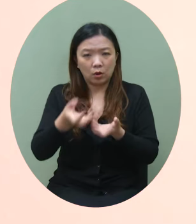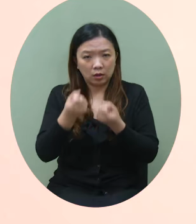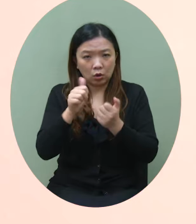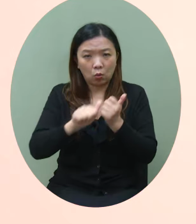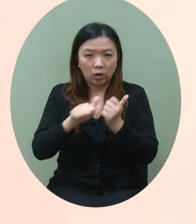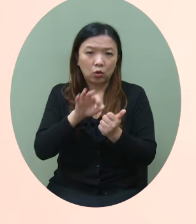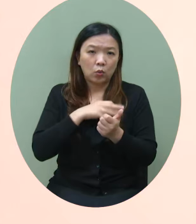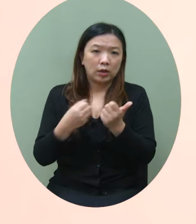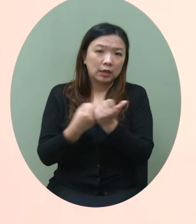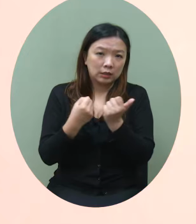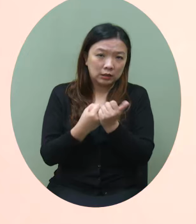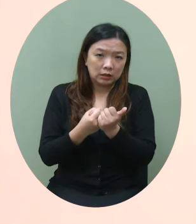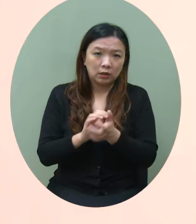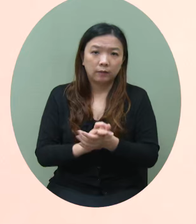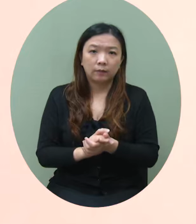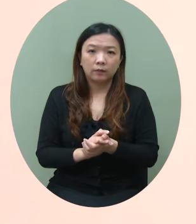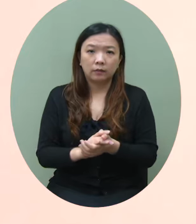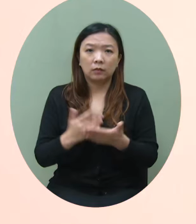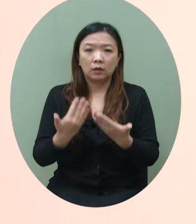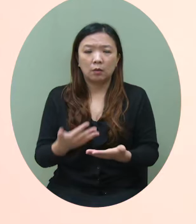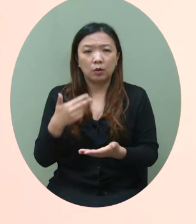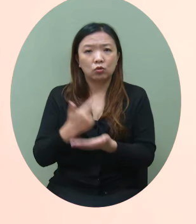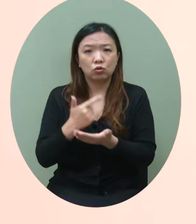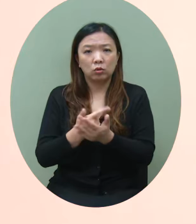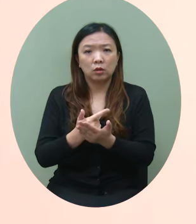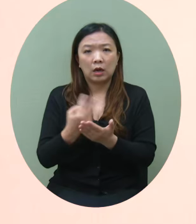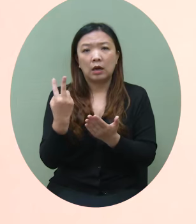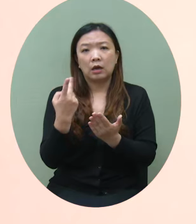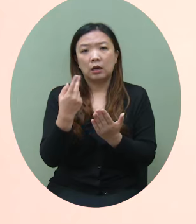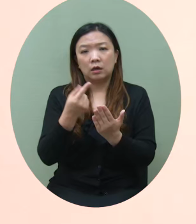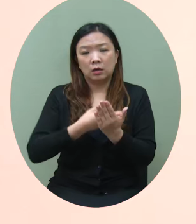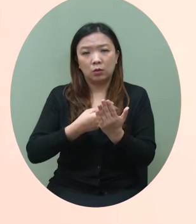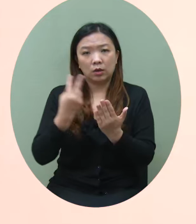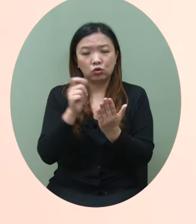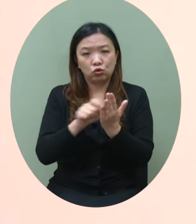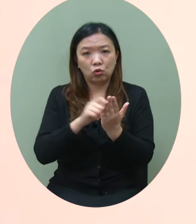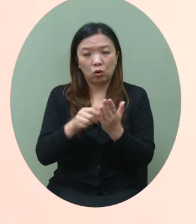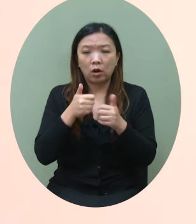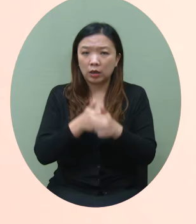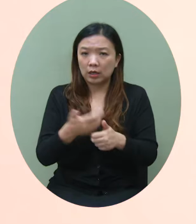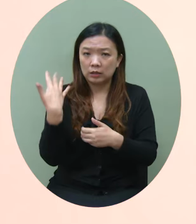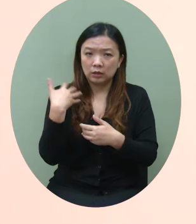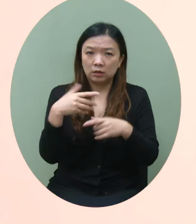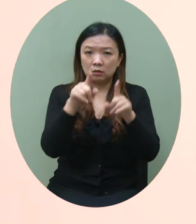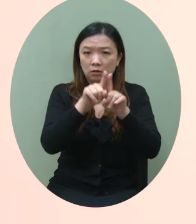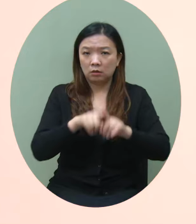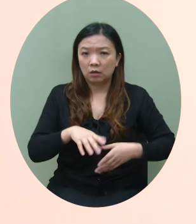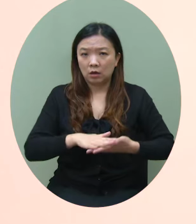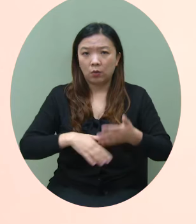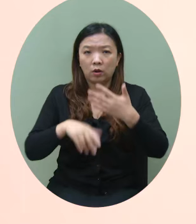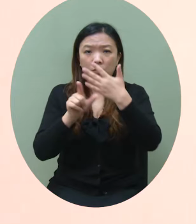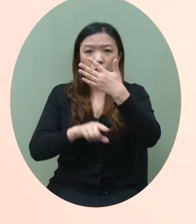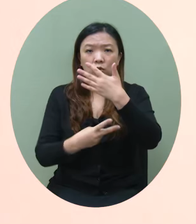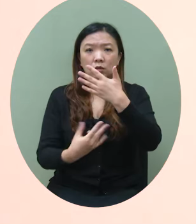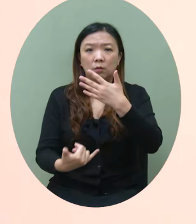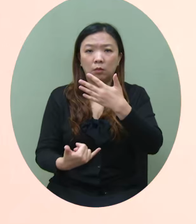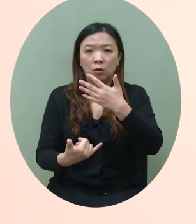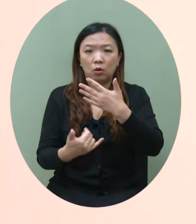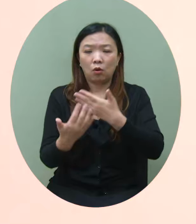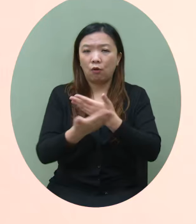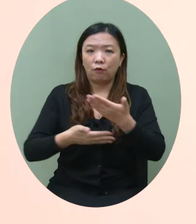員會的支持這條這麼重要的條例草案可以按住原定計劃在5月26日